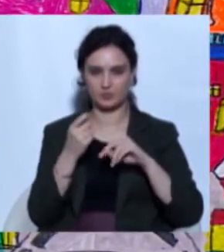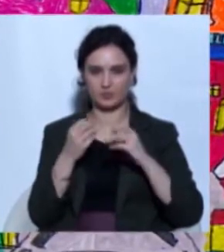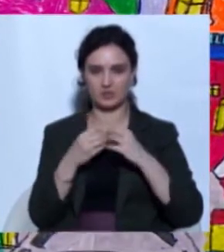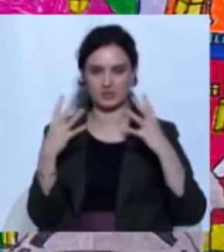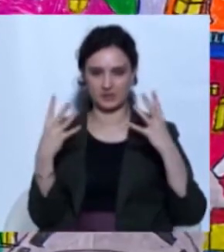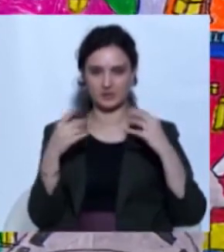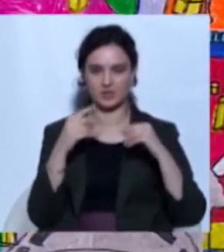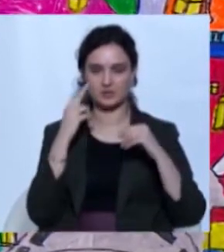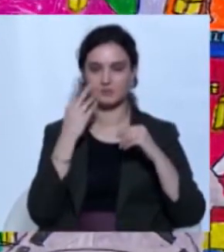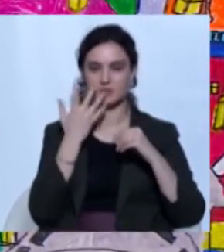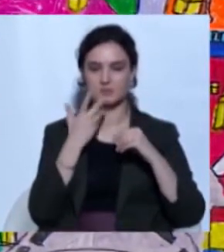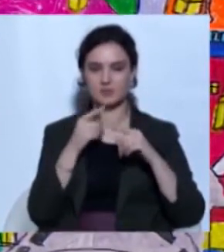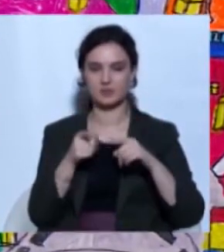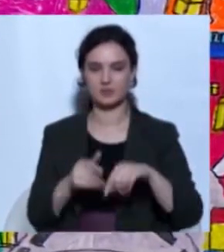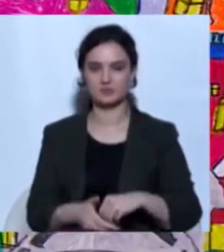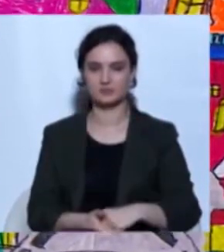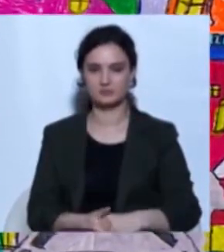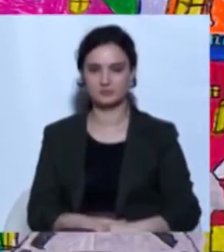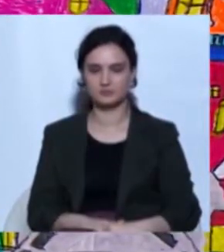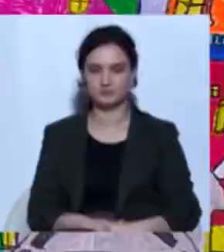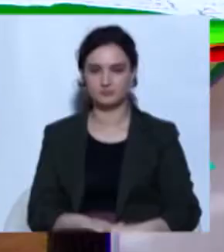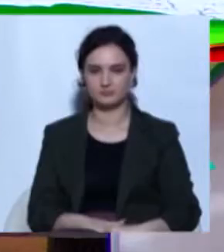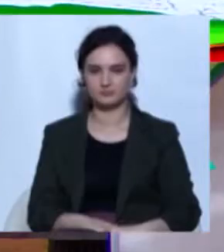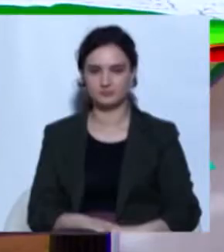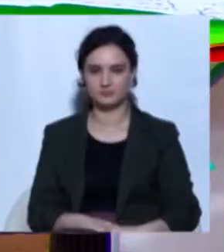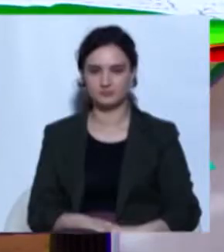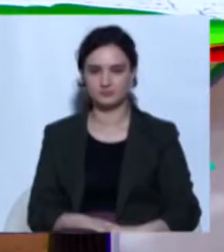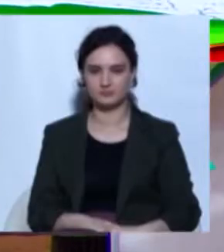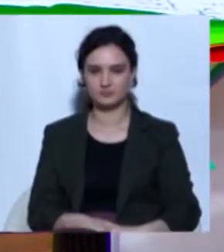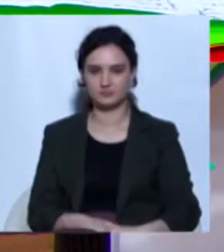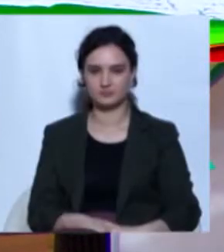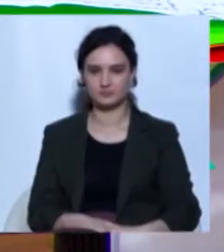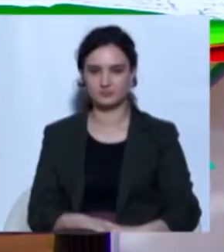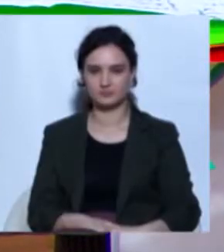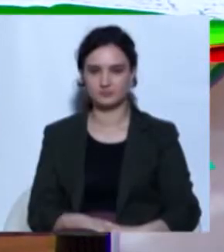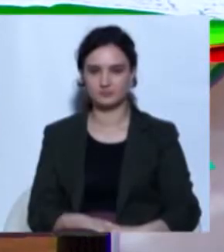ღია იასამნისფერია. და დავდოთ აი